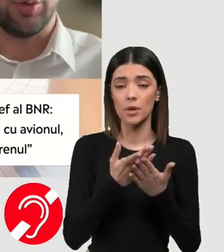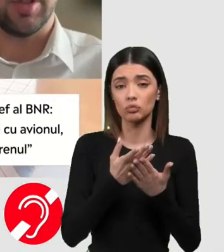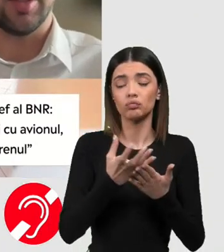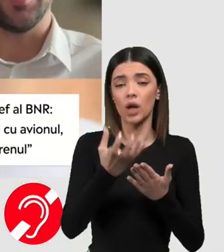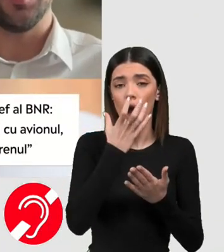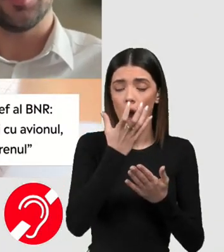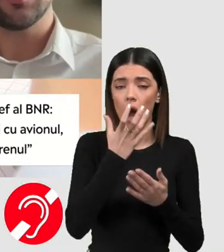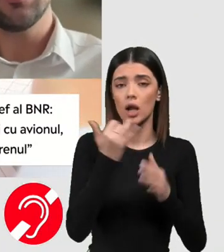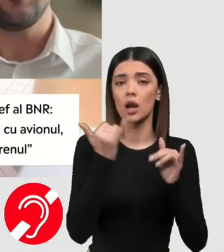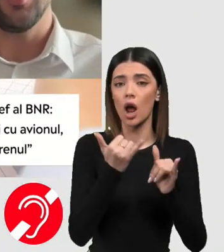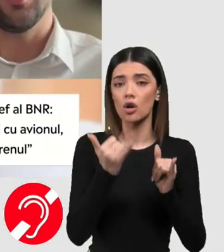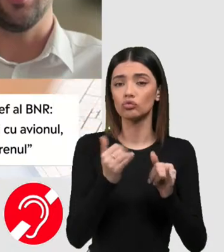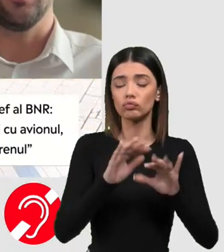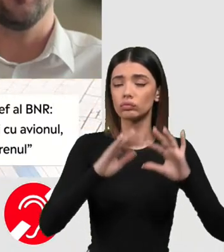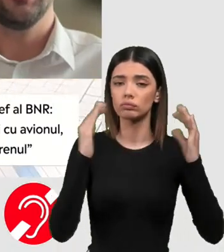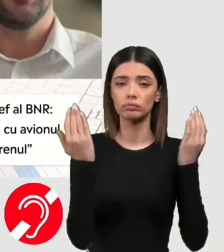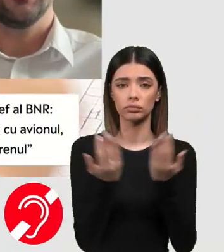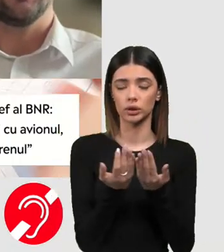bineînțeles, pentru că...